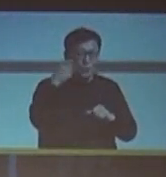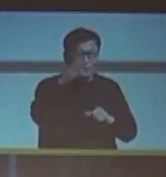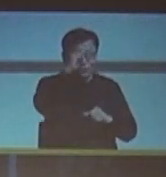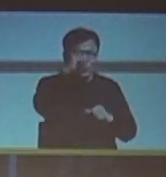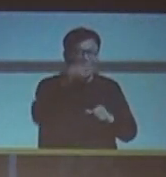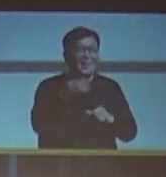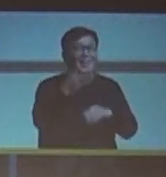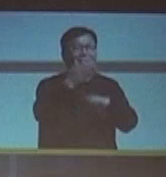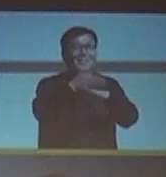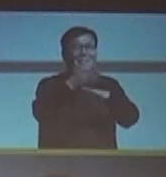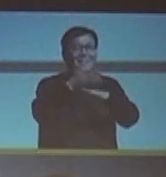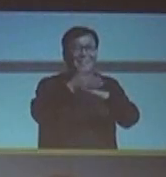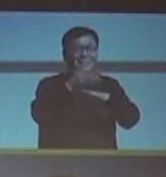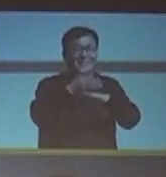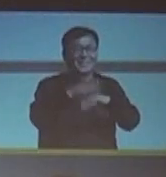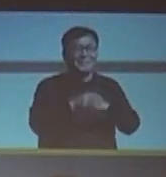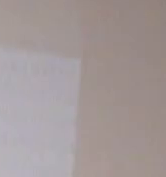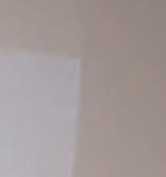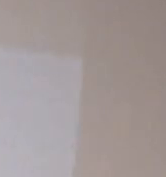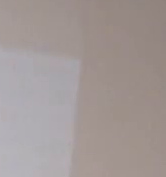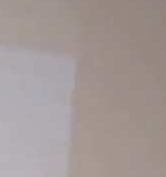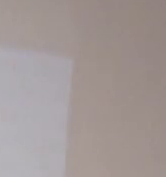부탁드리겠습니다.